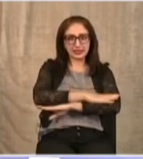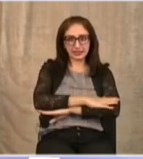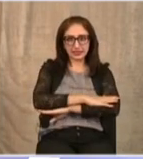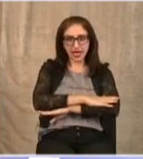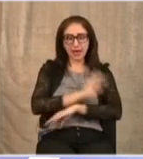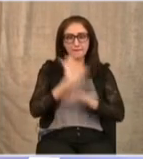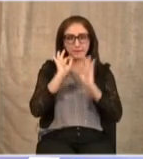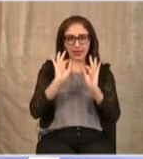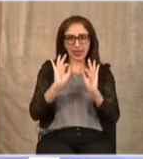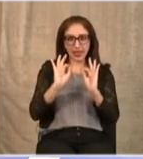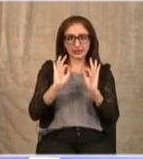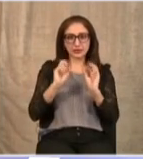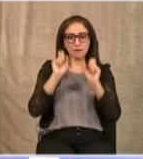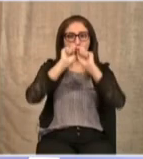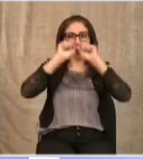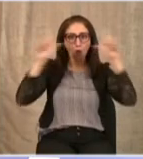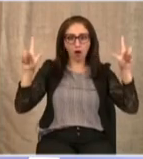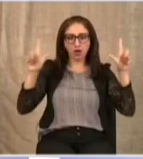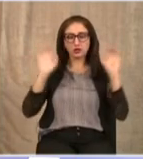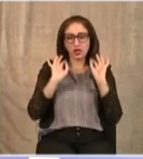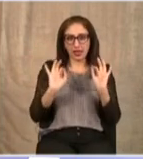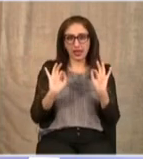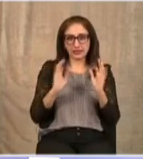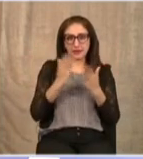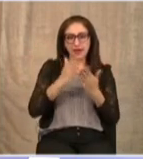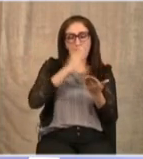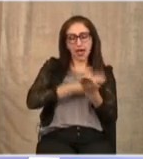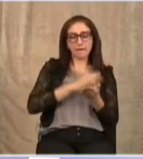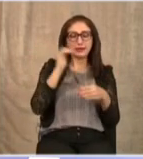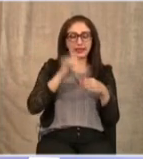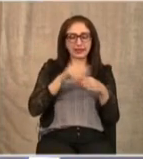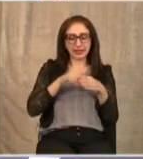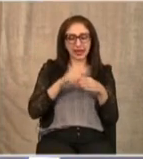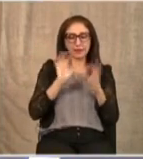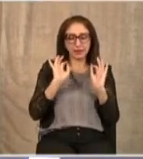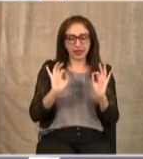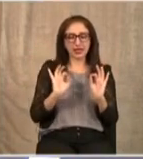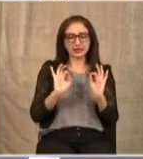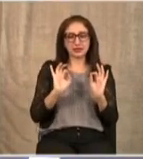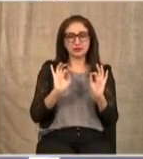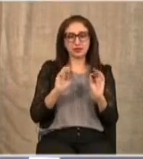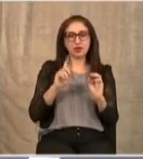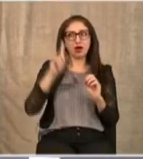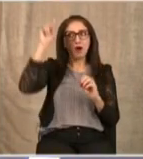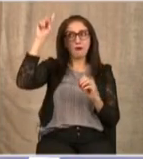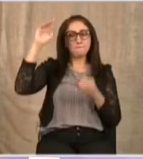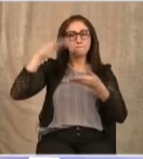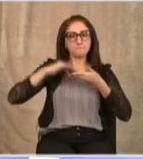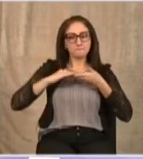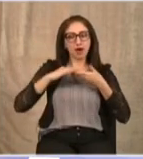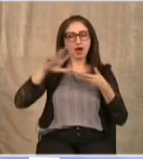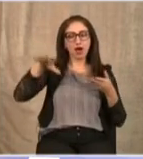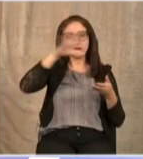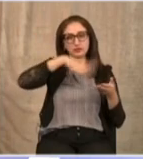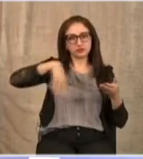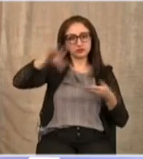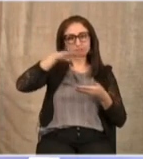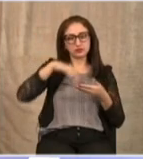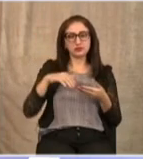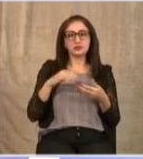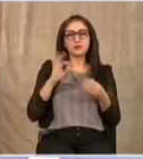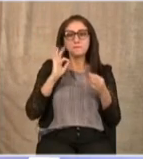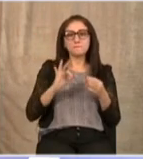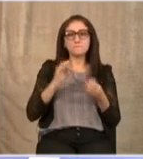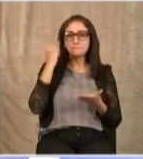بمواثيق الشفافيه قبل بدايه الانتخابات وفقنا الله واياكم في تحمل